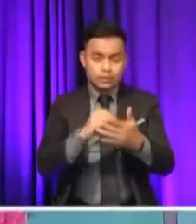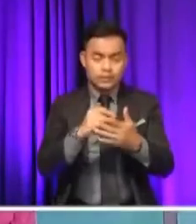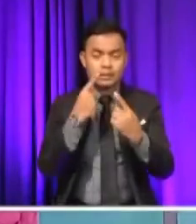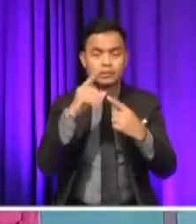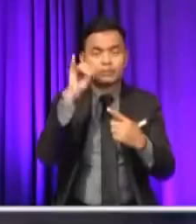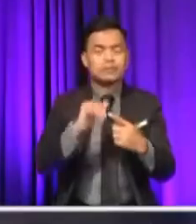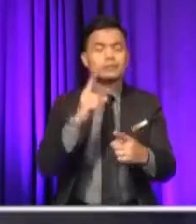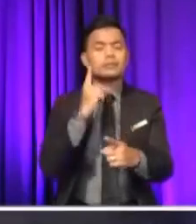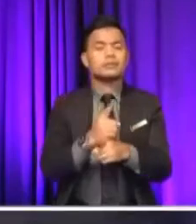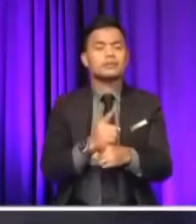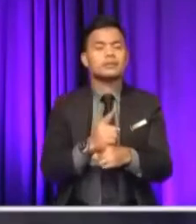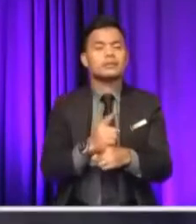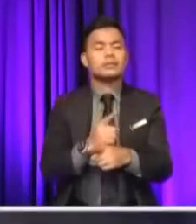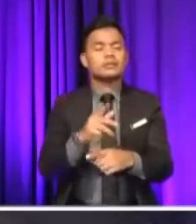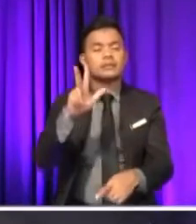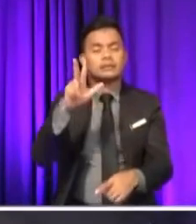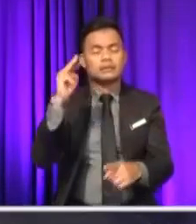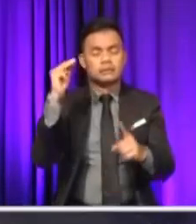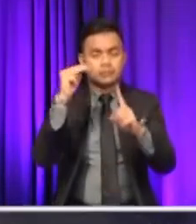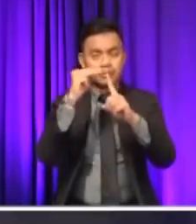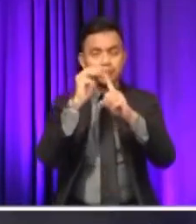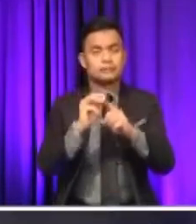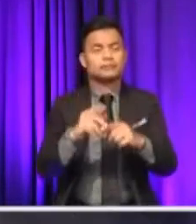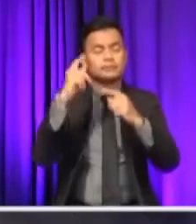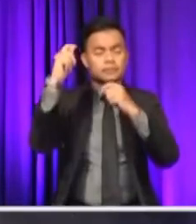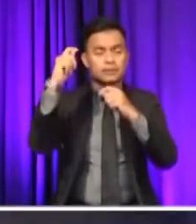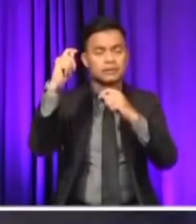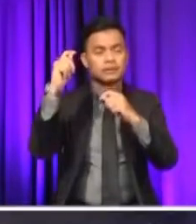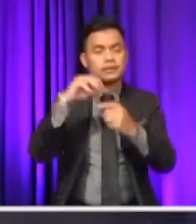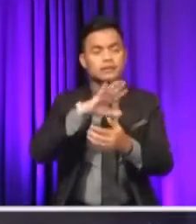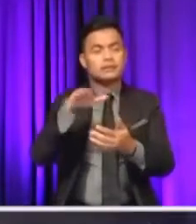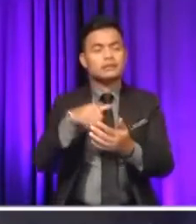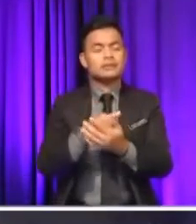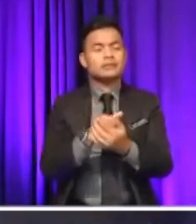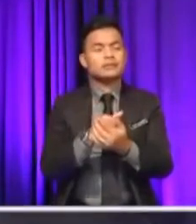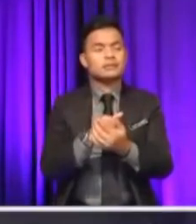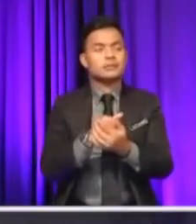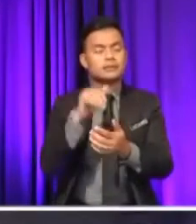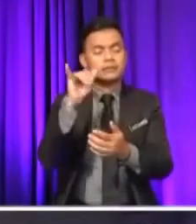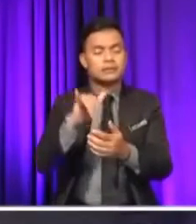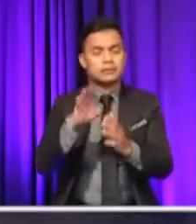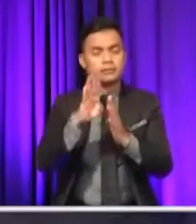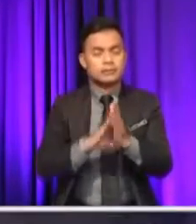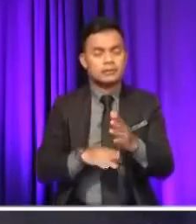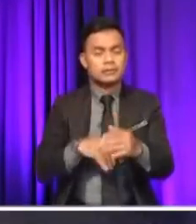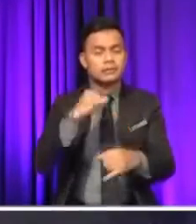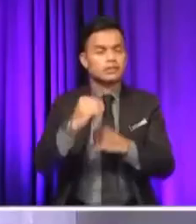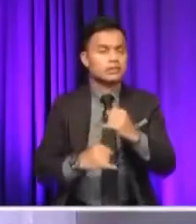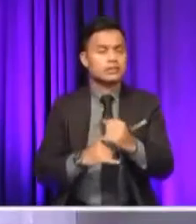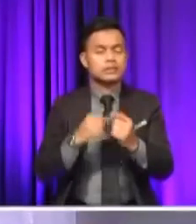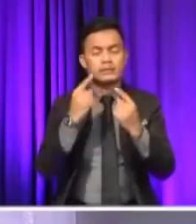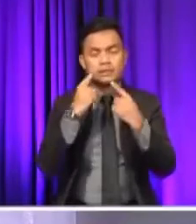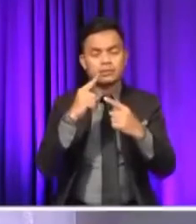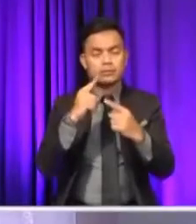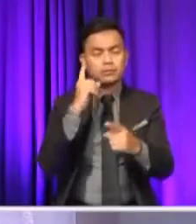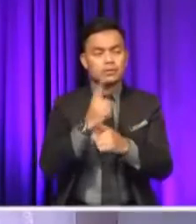untuk Syahira. Tahniah. Okey, tahniah kepada Syahira, Aina, Amsyah dan juga Khairi atas jawapan-jawapan yang